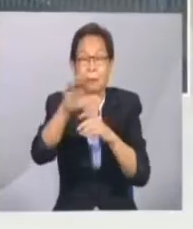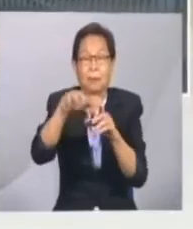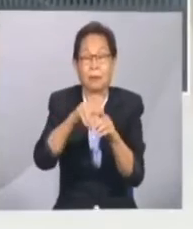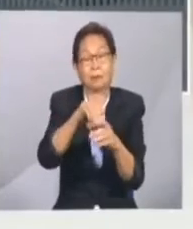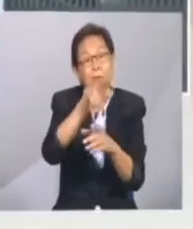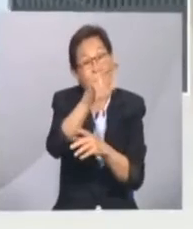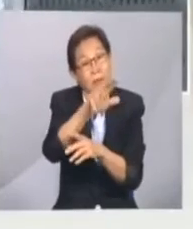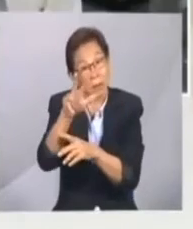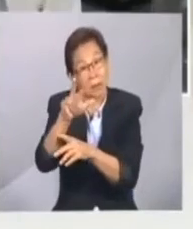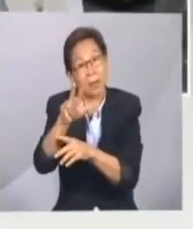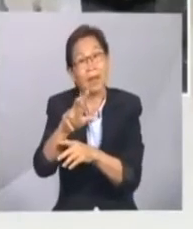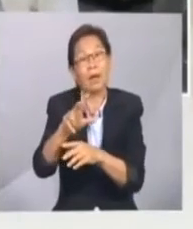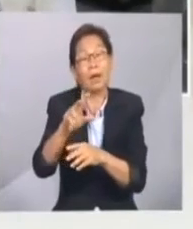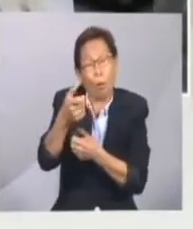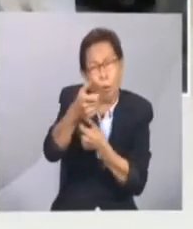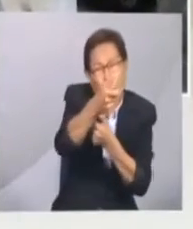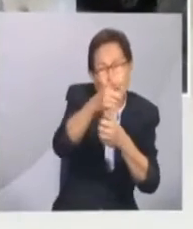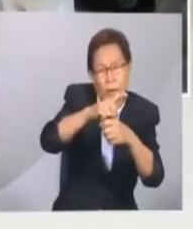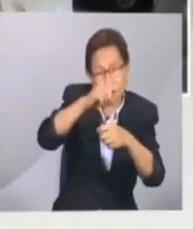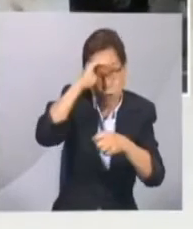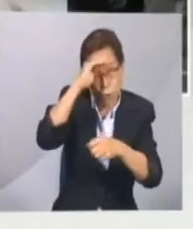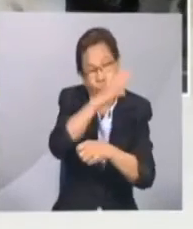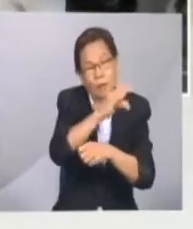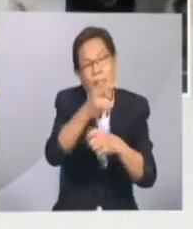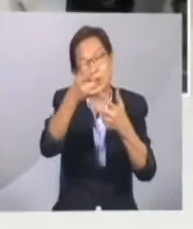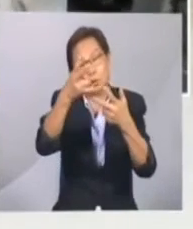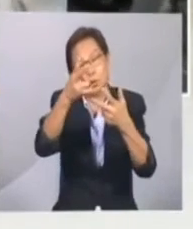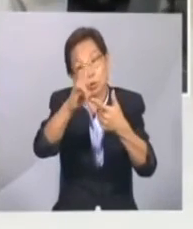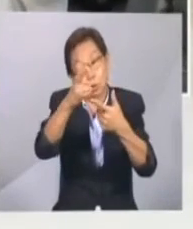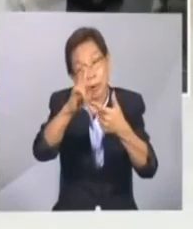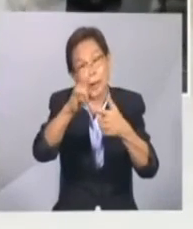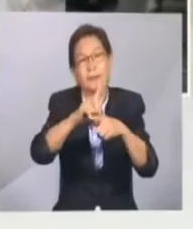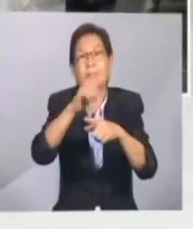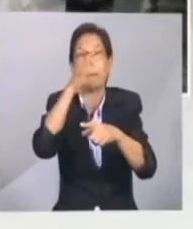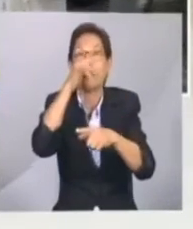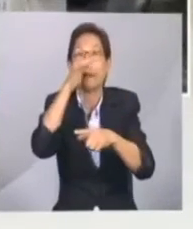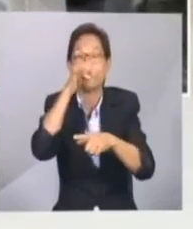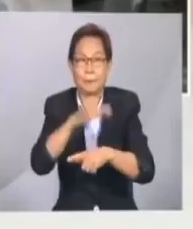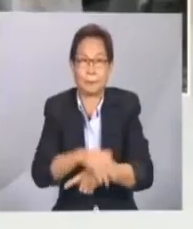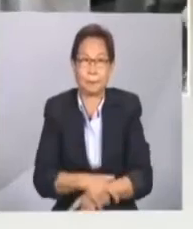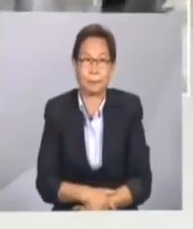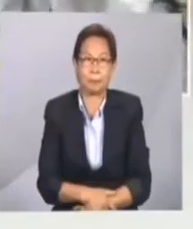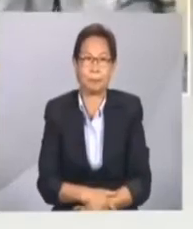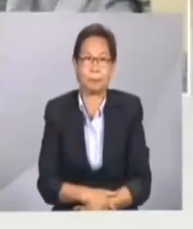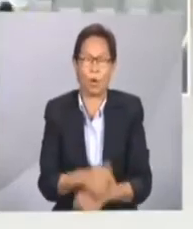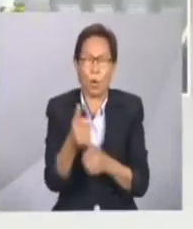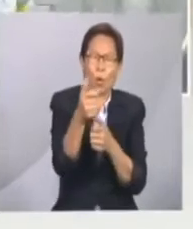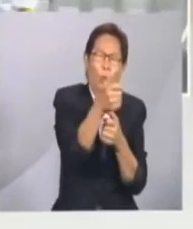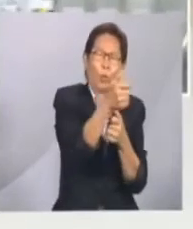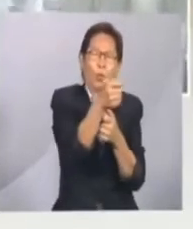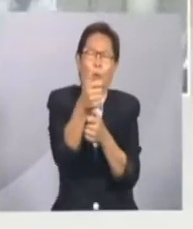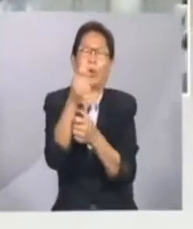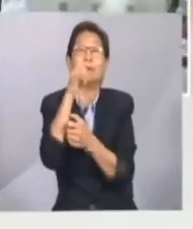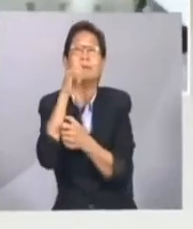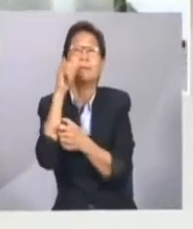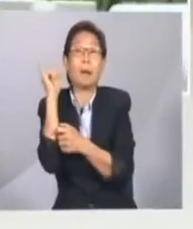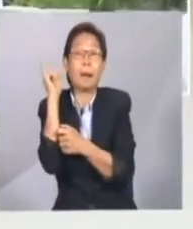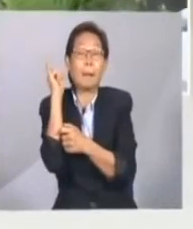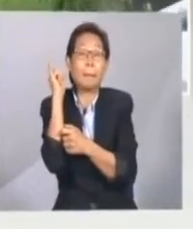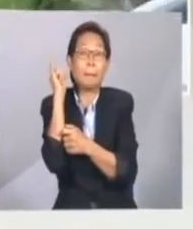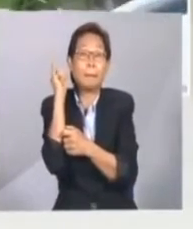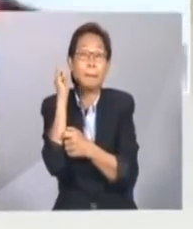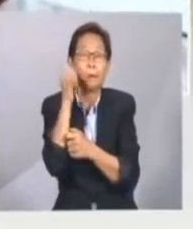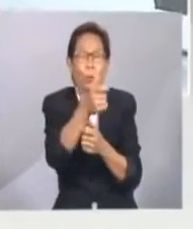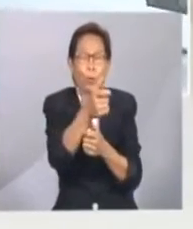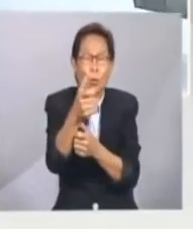operasi di Johor dan 17 operasi di Melaka. Operasi sanitasi semalam